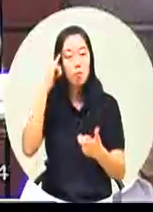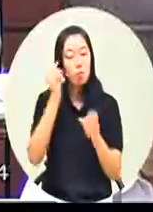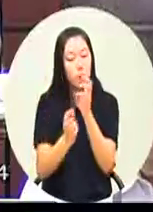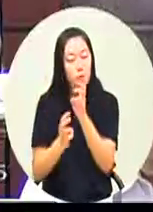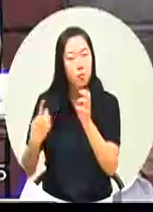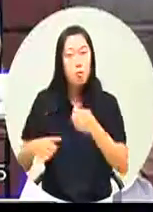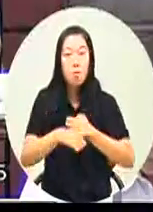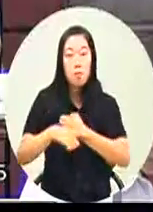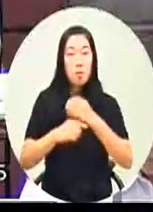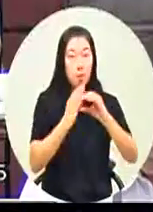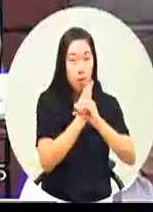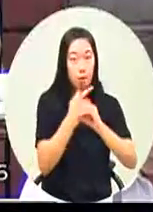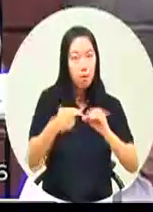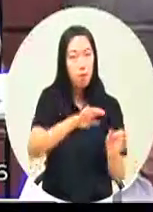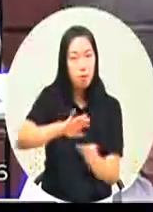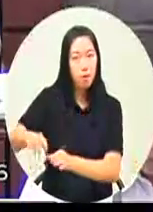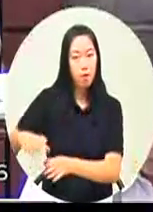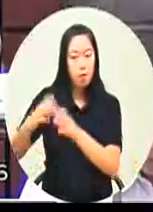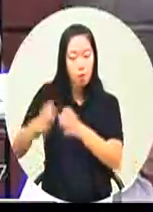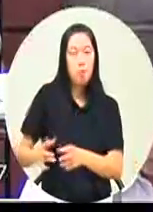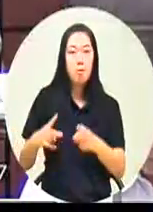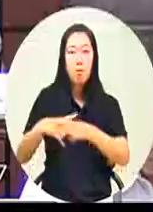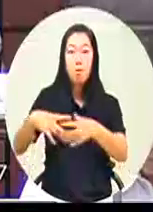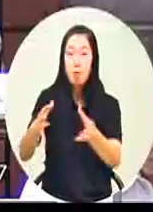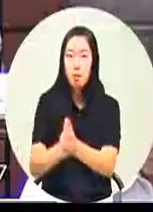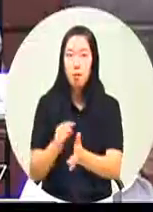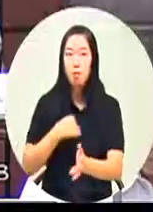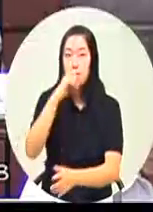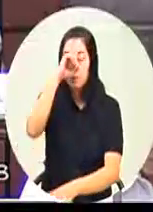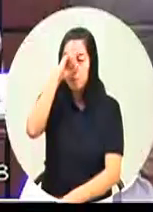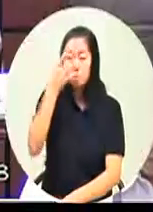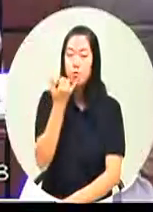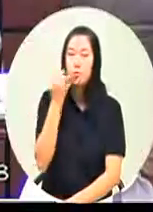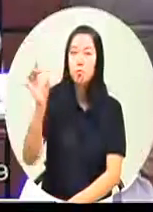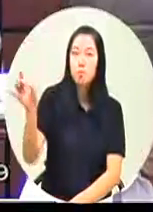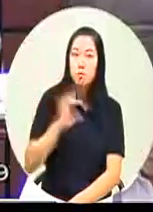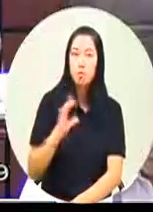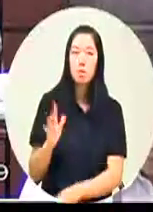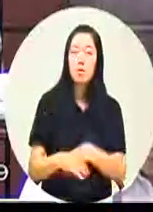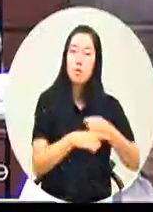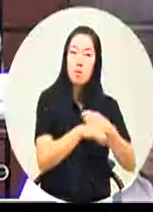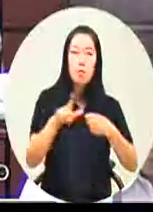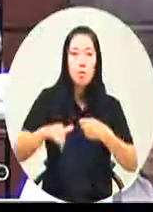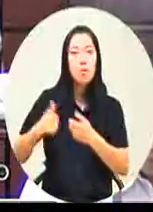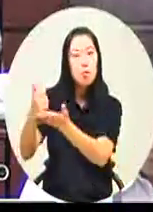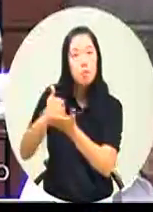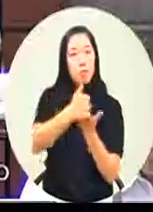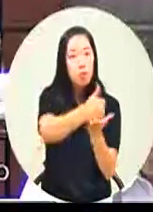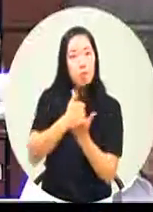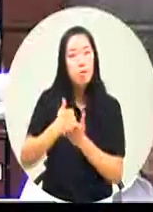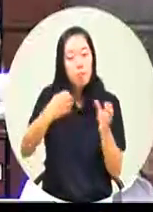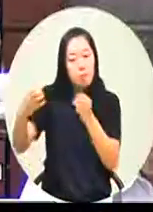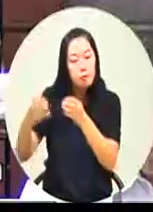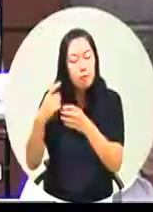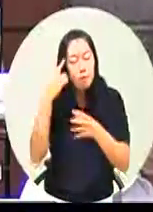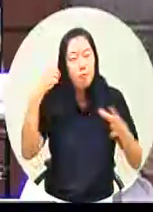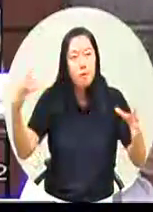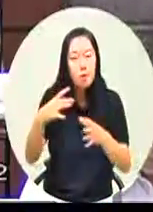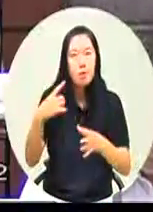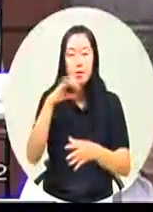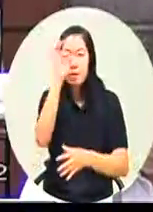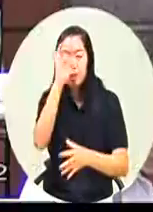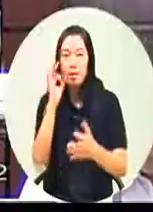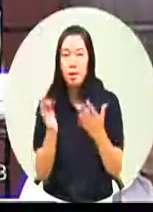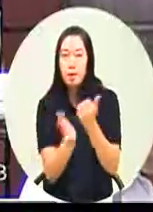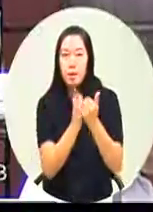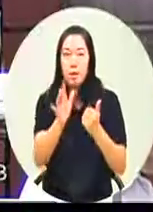研拟中，另外我们也成立了一个小组，我们希望透过不同的学者跟业者的意见，我们共同来找出高雄